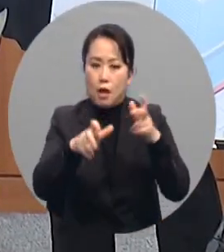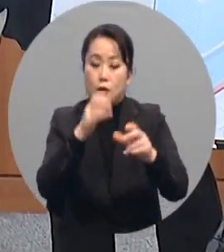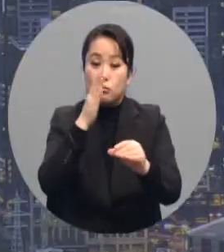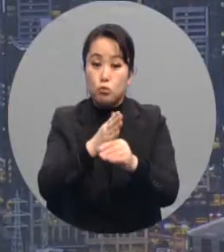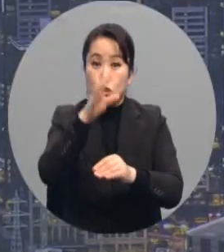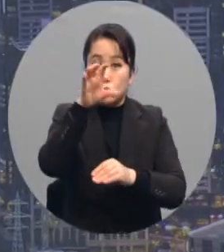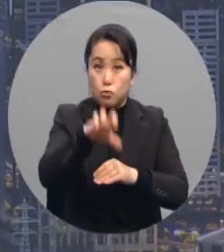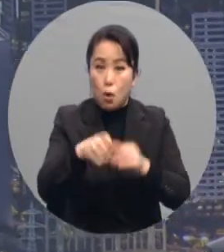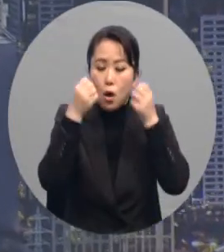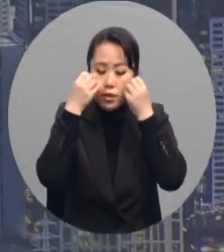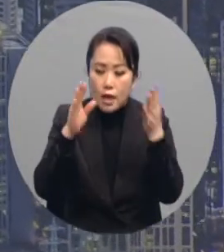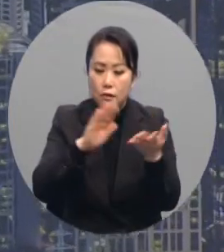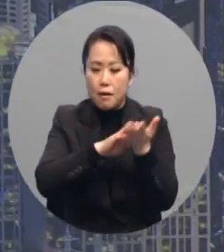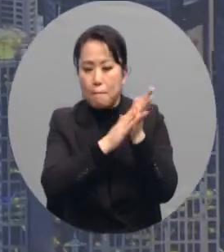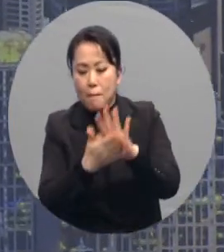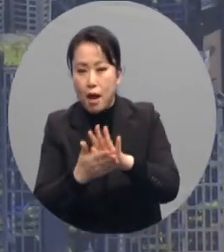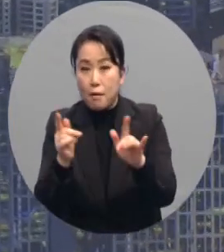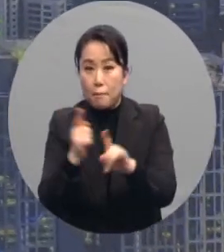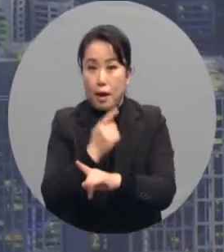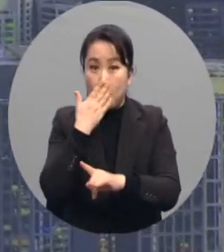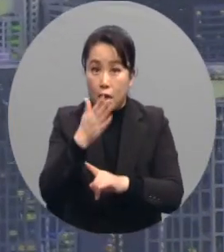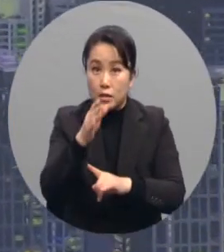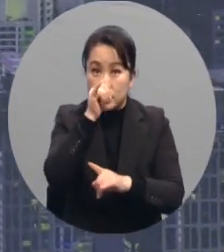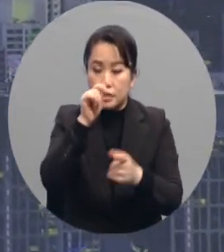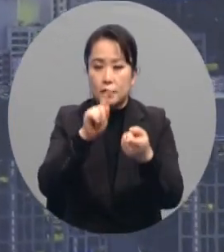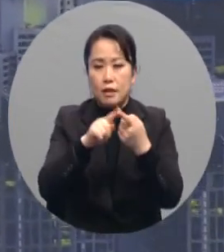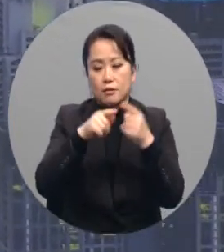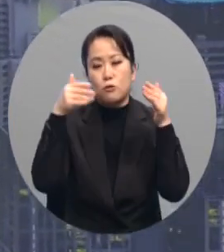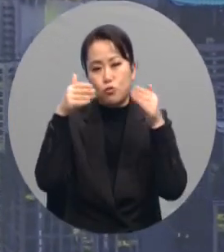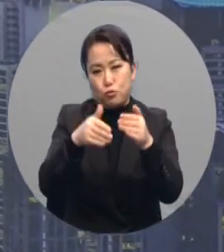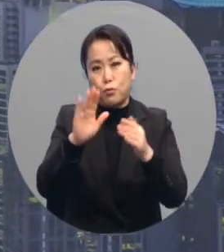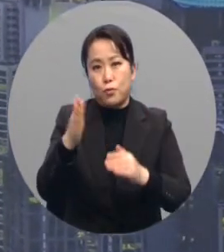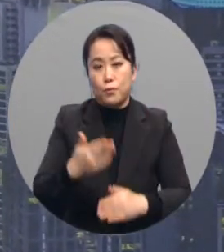새롭게 탈바꿈할 수 있을지 주목됩니다. MBC 뉴스 박준호입니다.